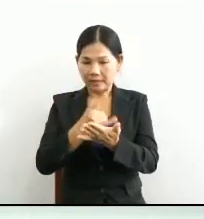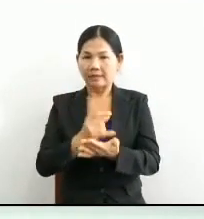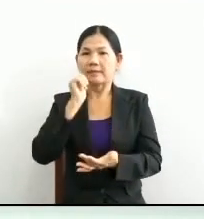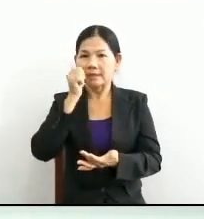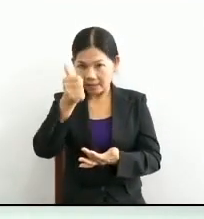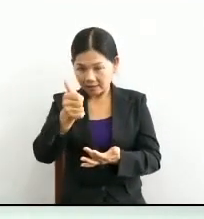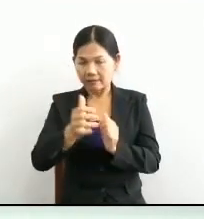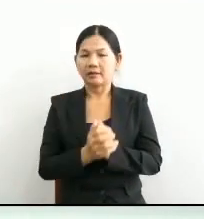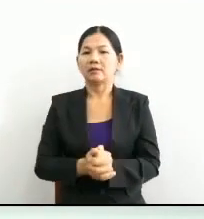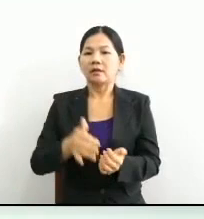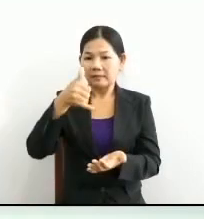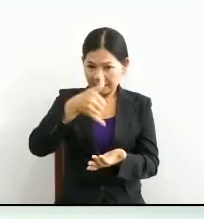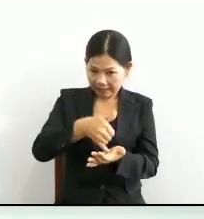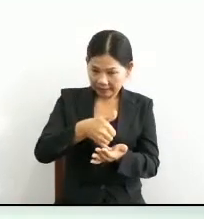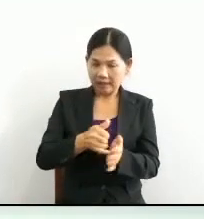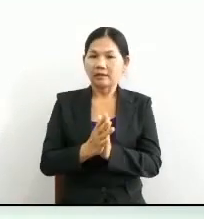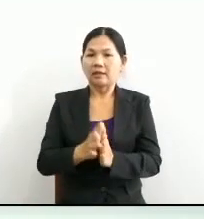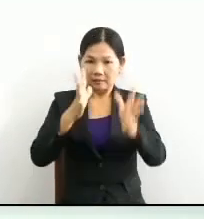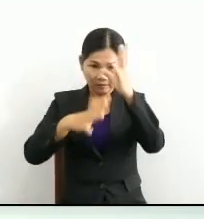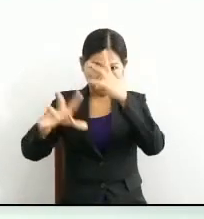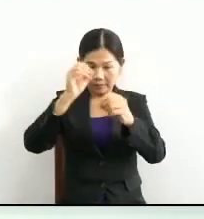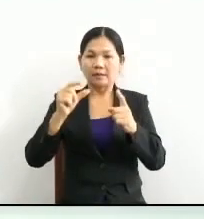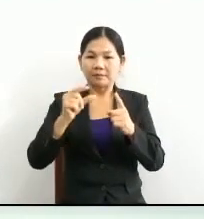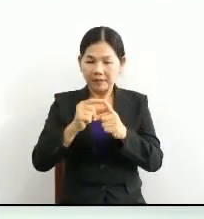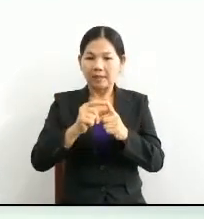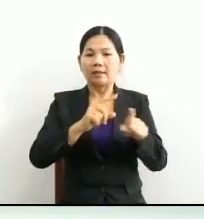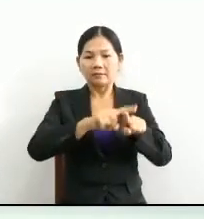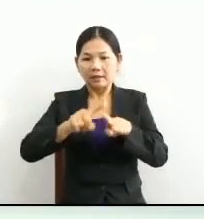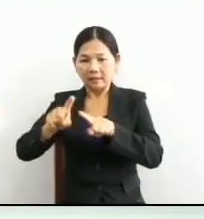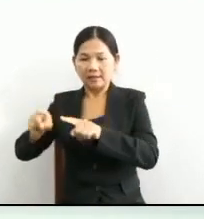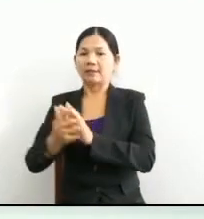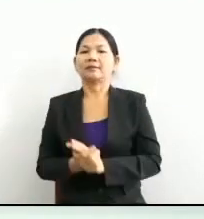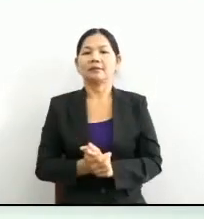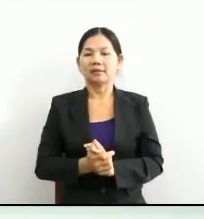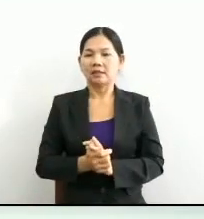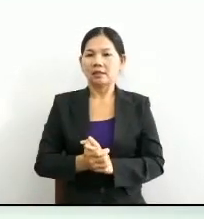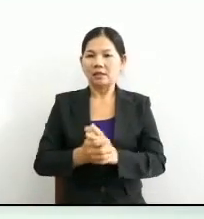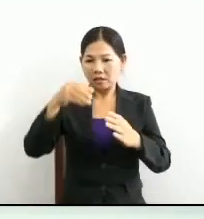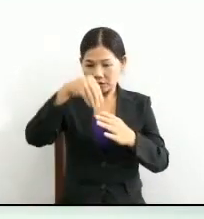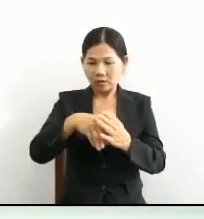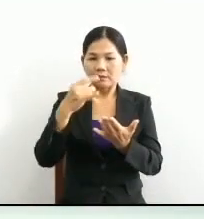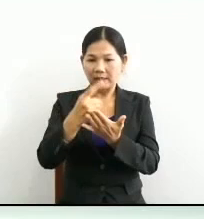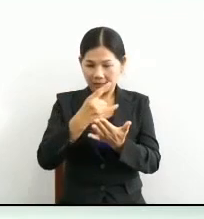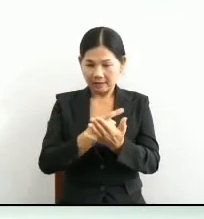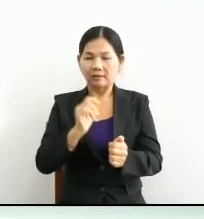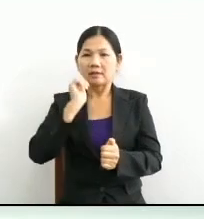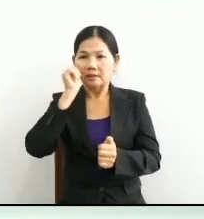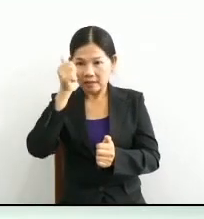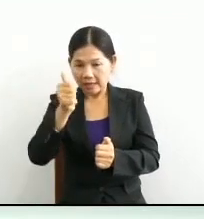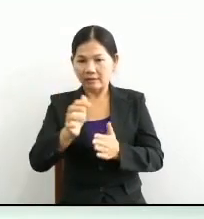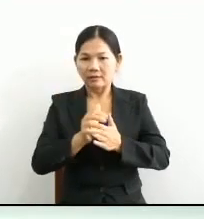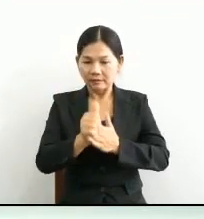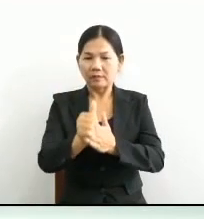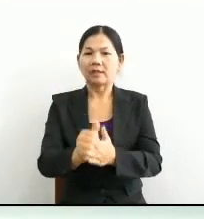thằng ngày xài thằng ngày ní nè cử con tự nông con sắc xác bị miền nây xe xe nhàng ọc này khlâm khlâm mà khăn mê riêng chẳng xác nè cử nặng